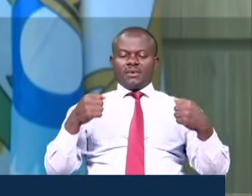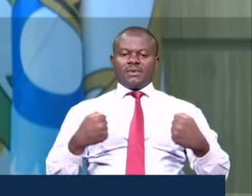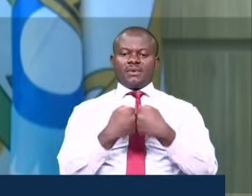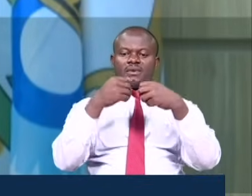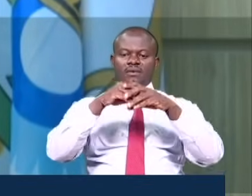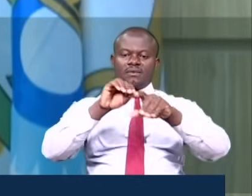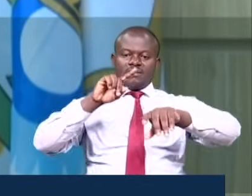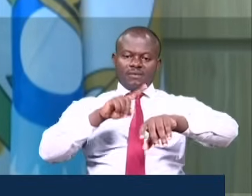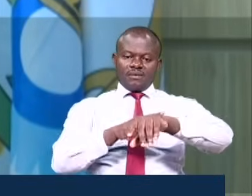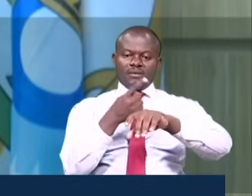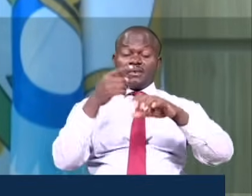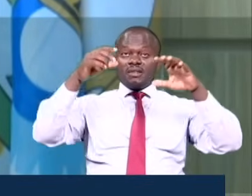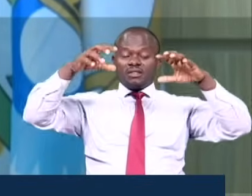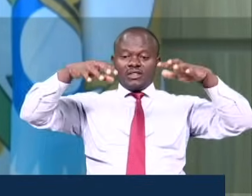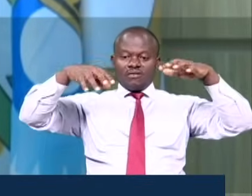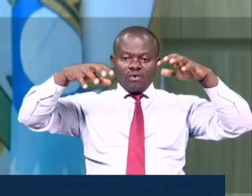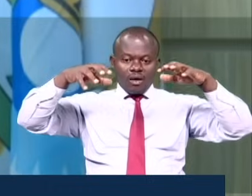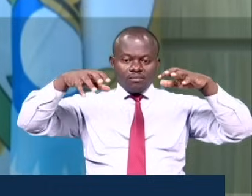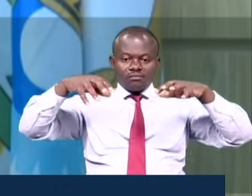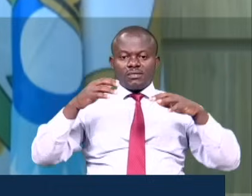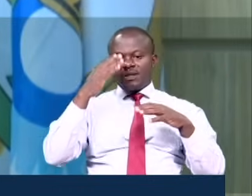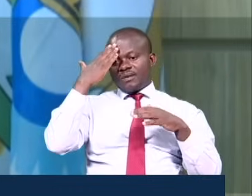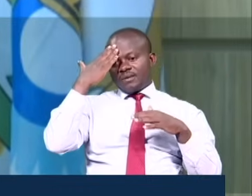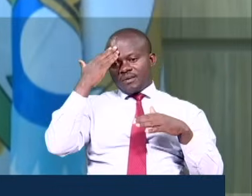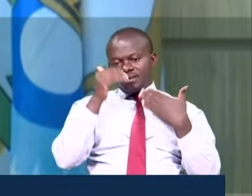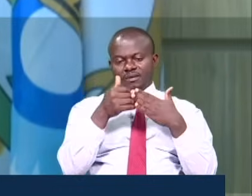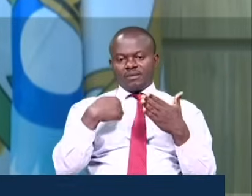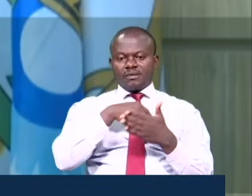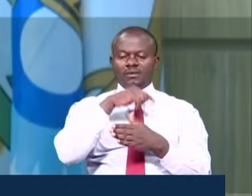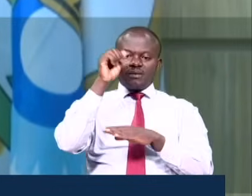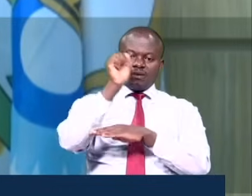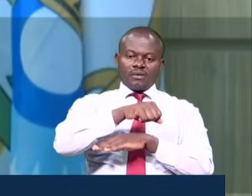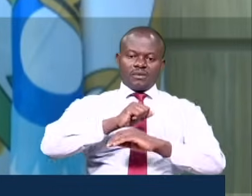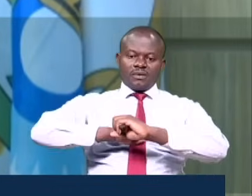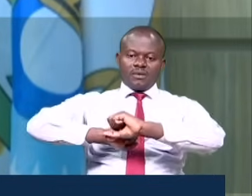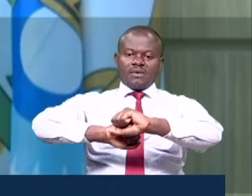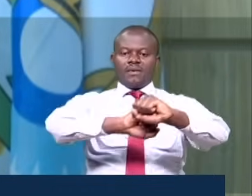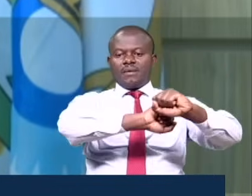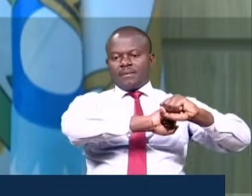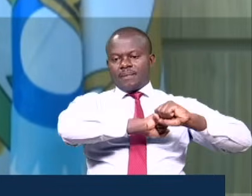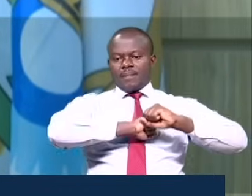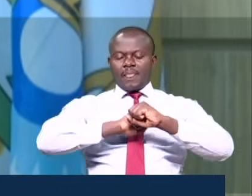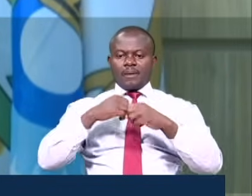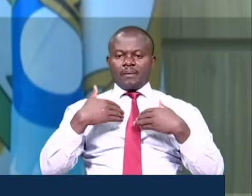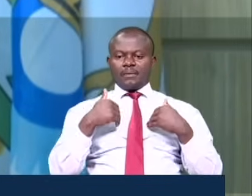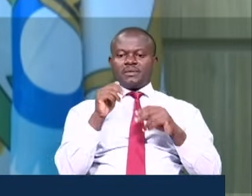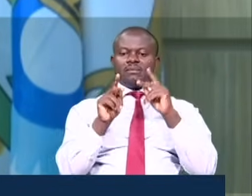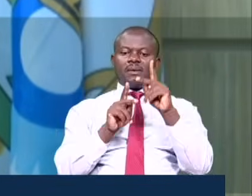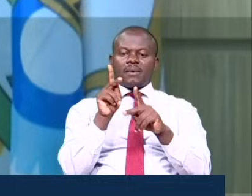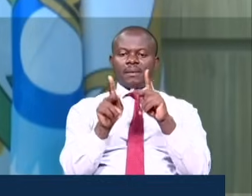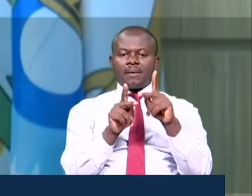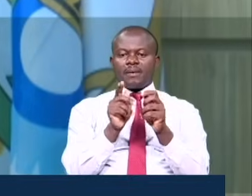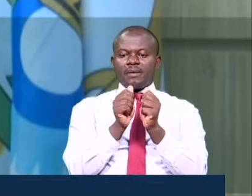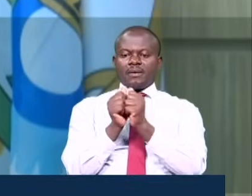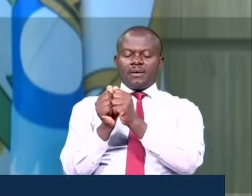gihe cy'imvura kugira ngo turusheho kubungabunga ubuzima bw'abantu